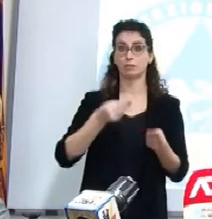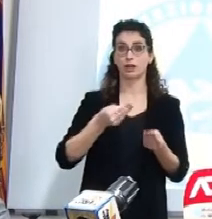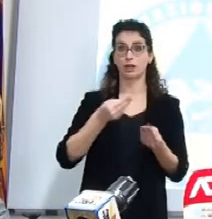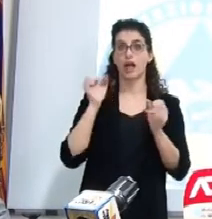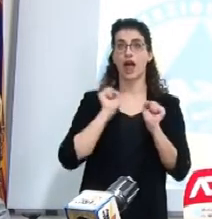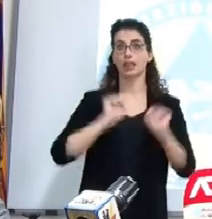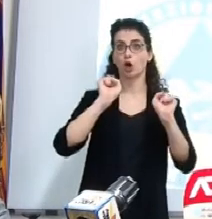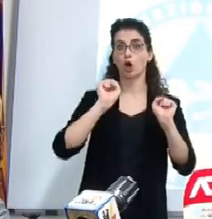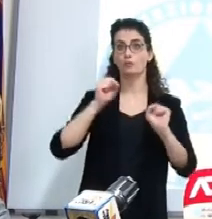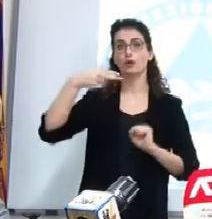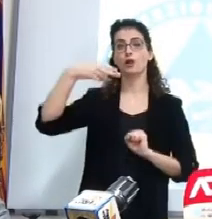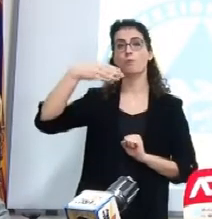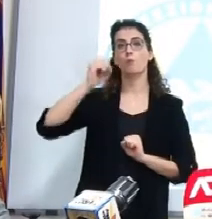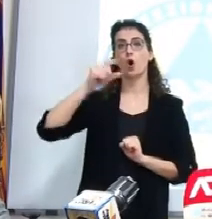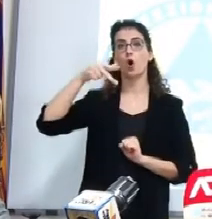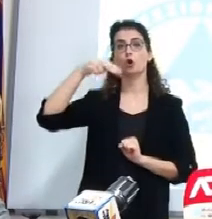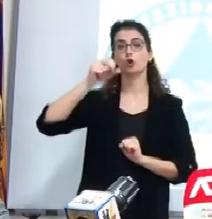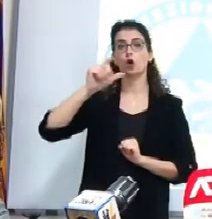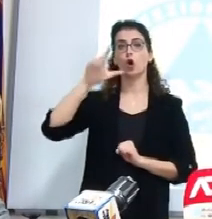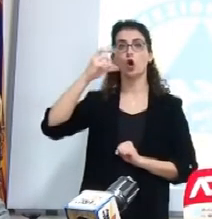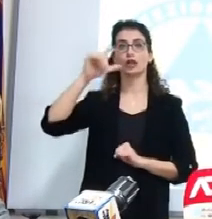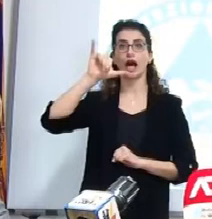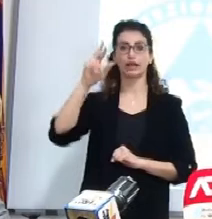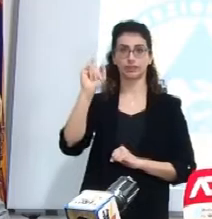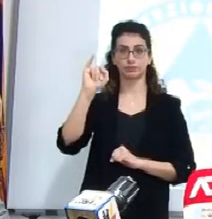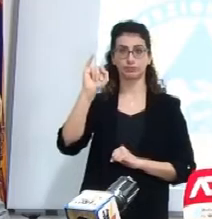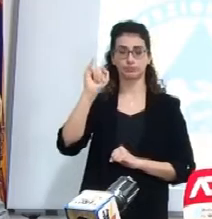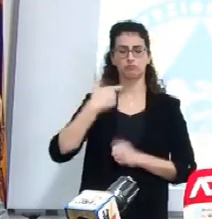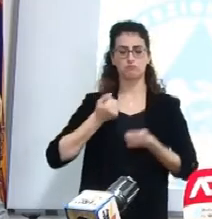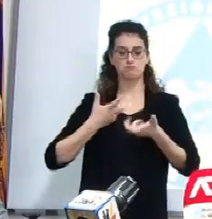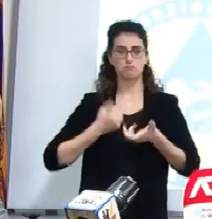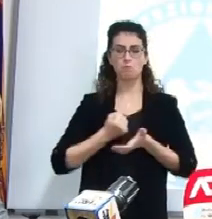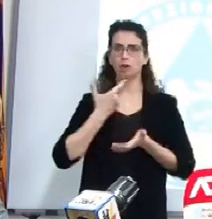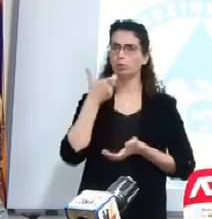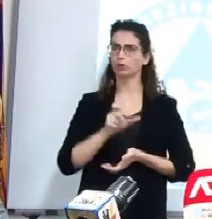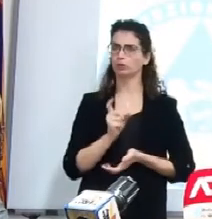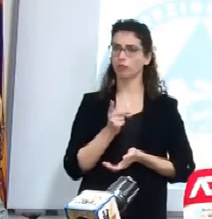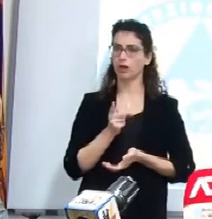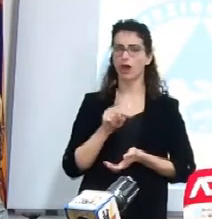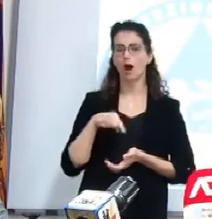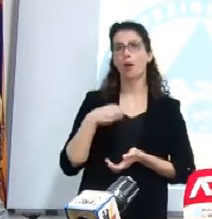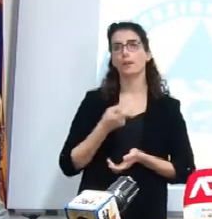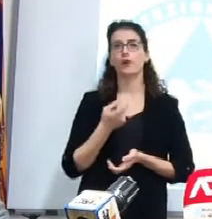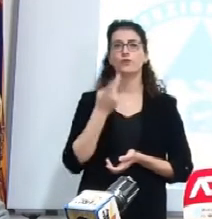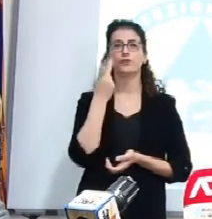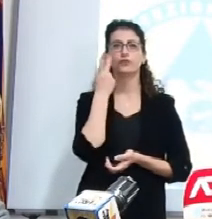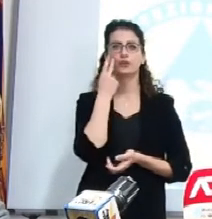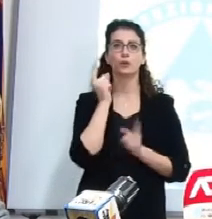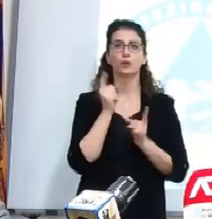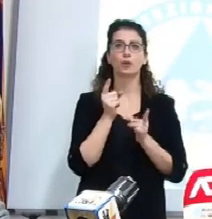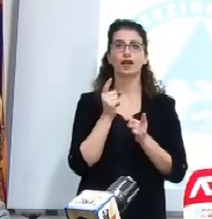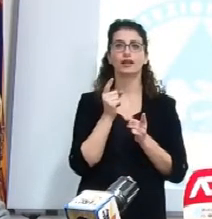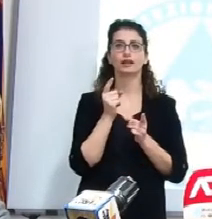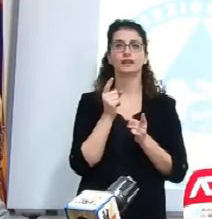monoclonali perché questo dato estremamente importante anche se poi ho notato che non è stato in maniera adeguata ha